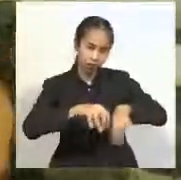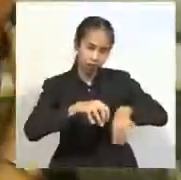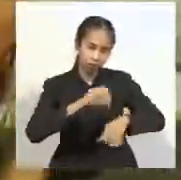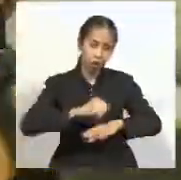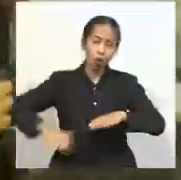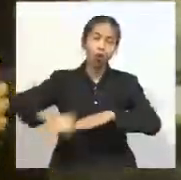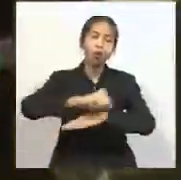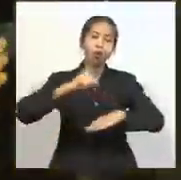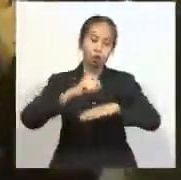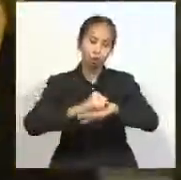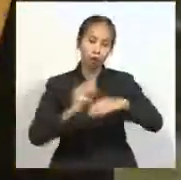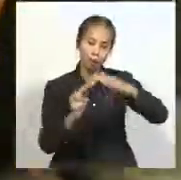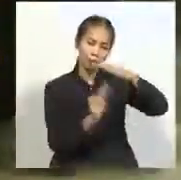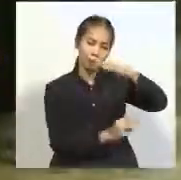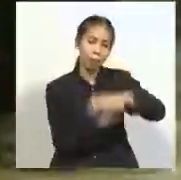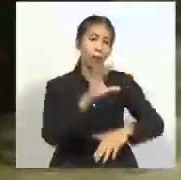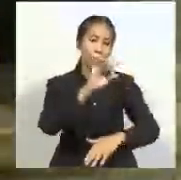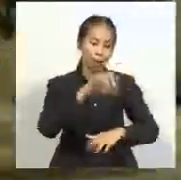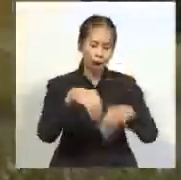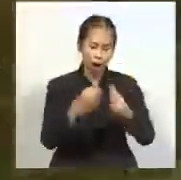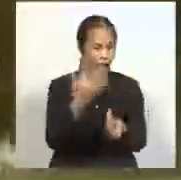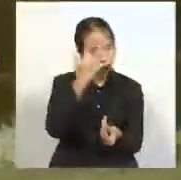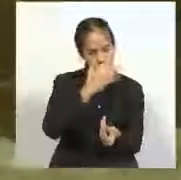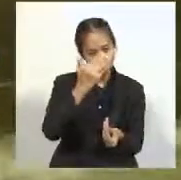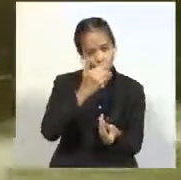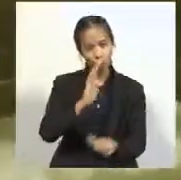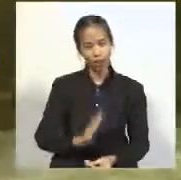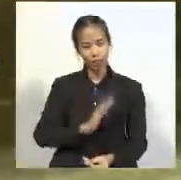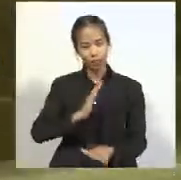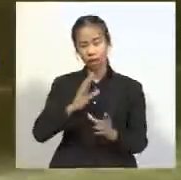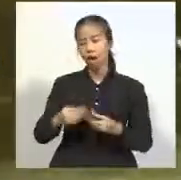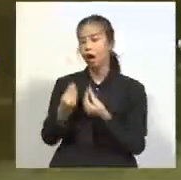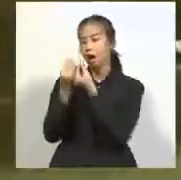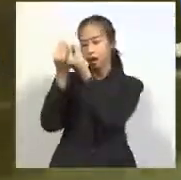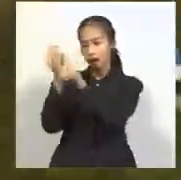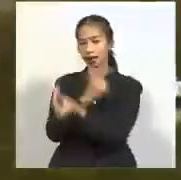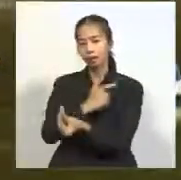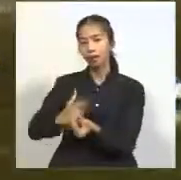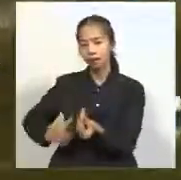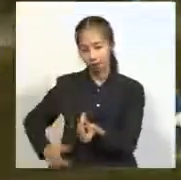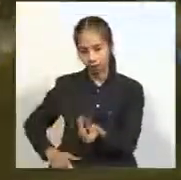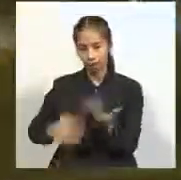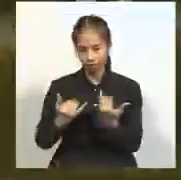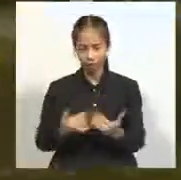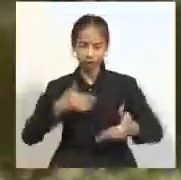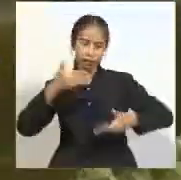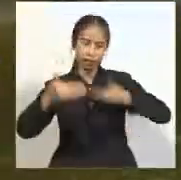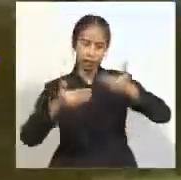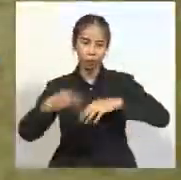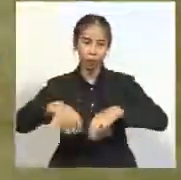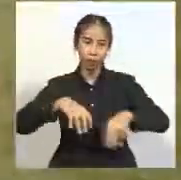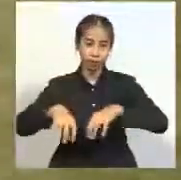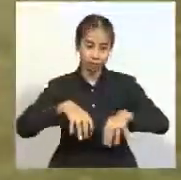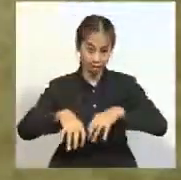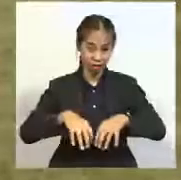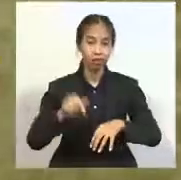วงพระราม8เพื่อให้เกิดความสวยงามและเฉลิมพระเกียรติพระบาทสมเด็จพระเจ้าอยู่หัวซึ่งจัดกิจกรรมการทำความสะอาดส